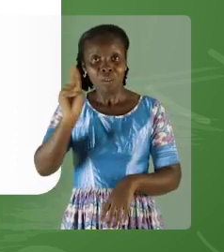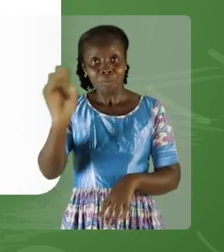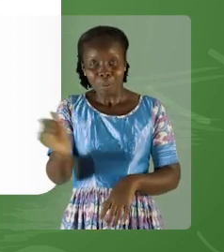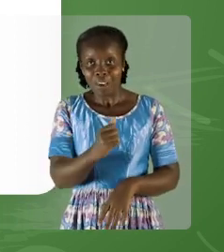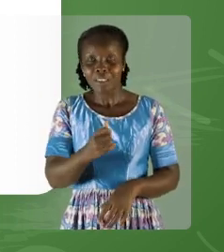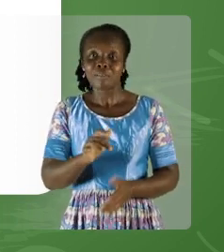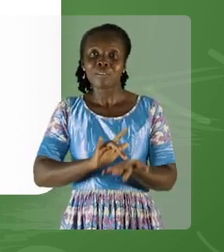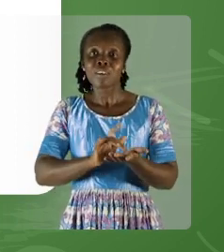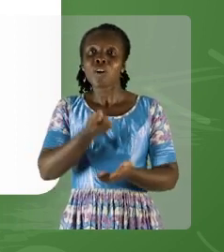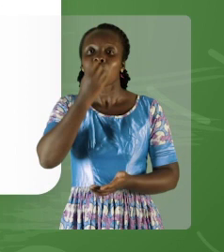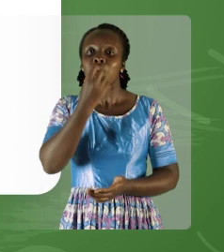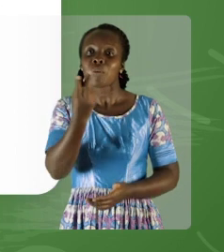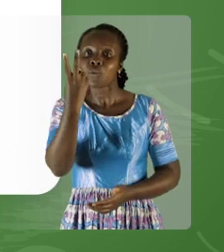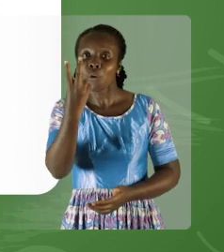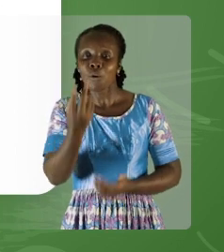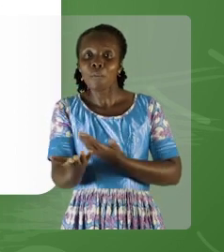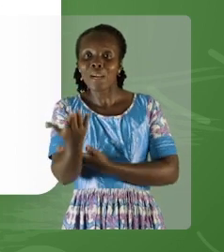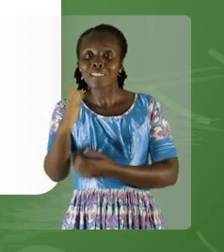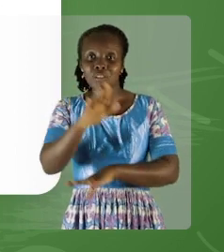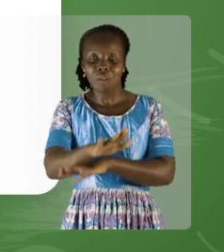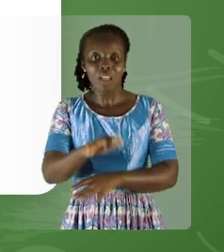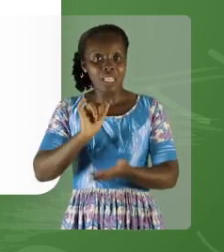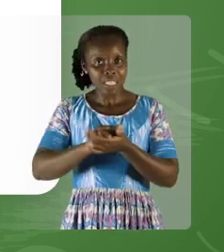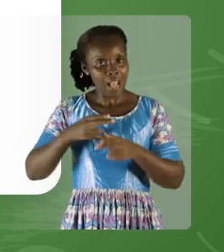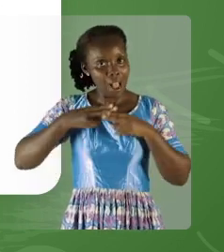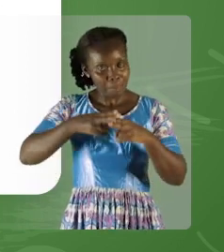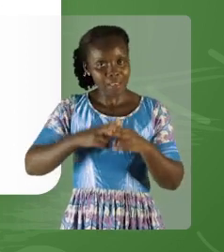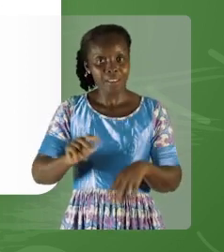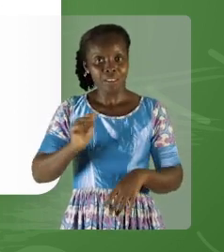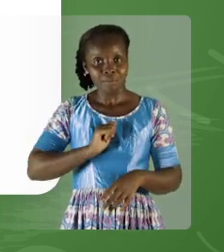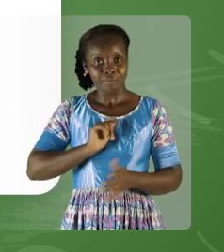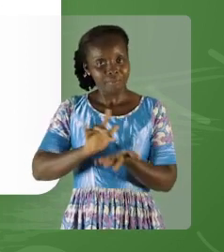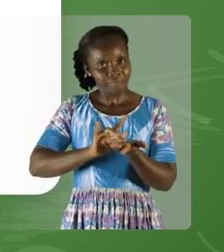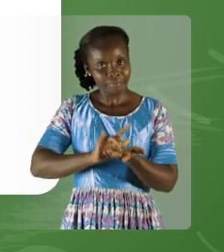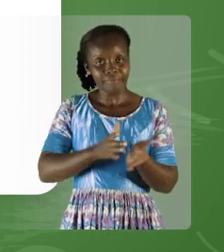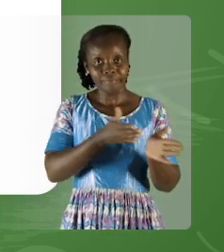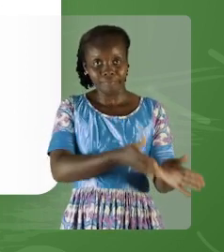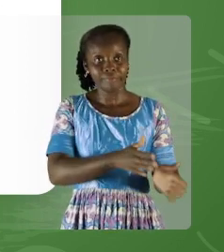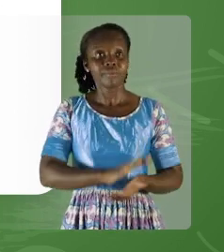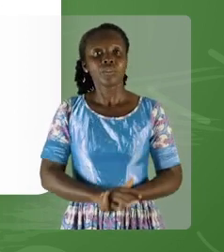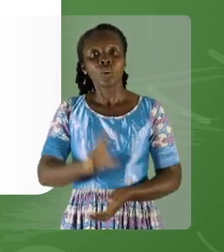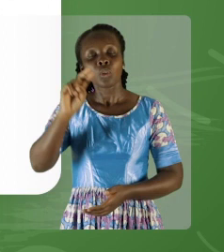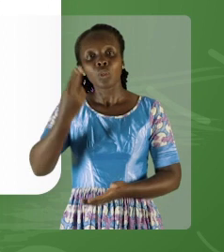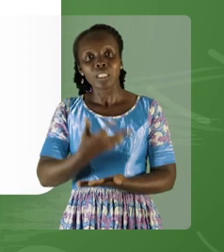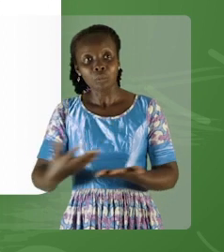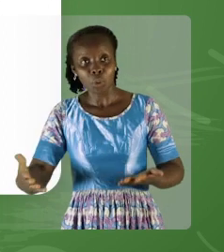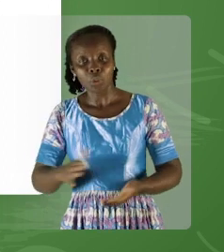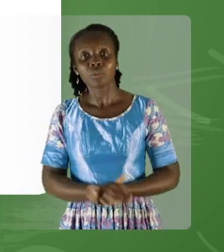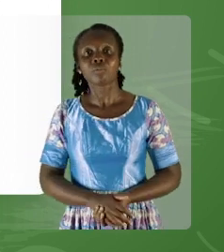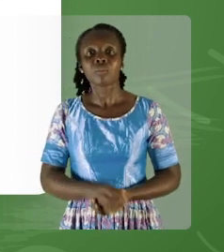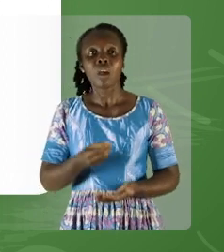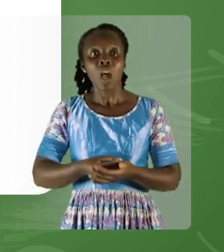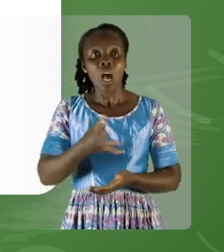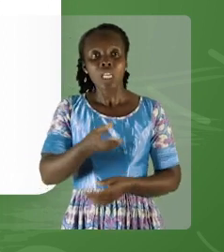parce qu'on a trop mal. Ça, c'est de l'automédication. Deuxièmement, acheter